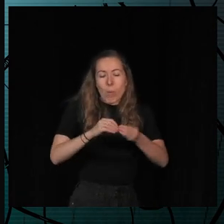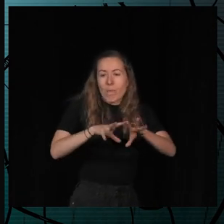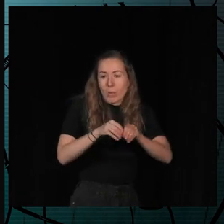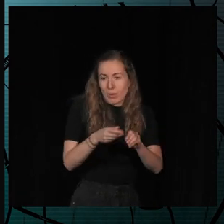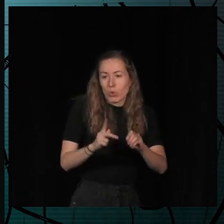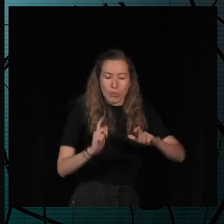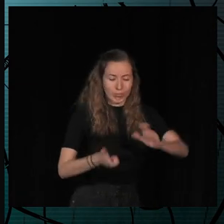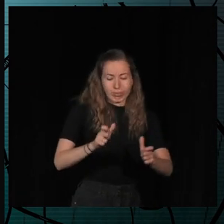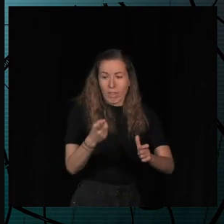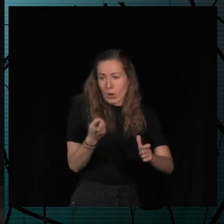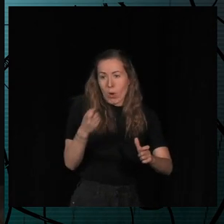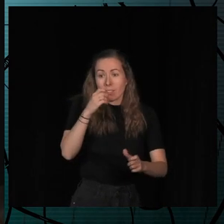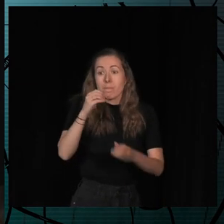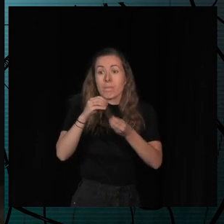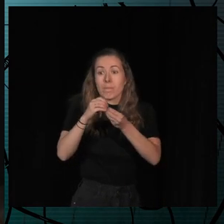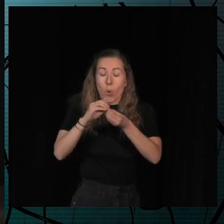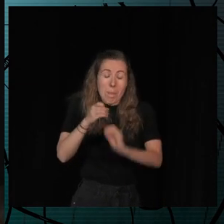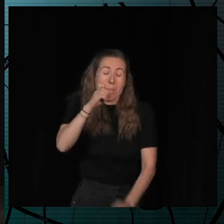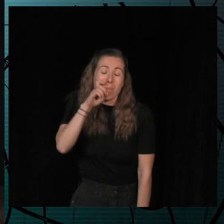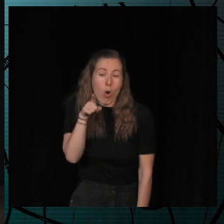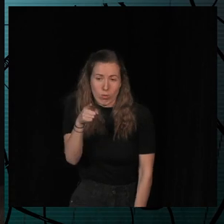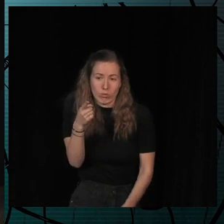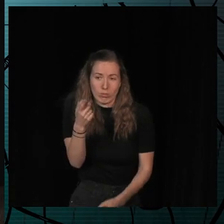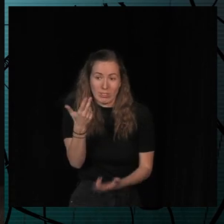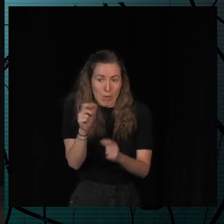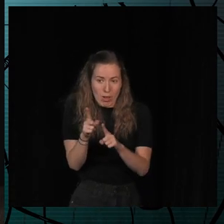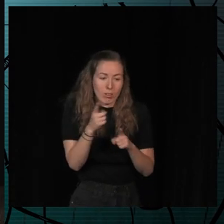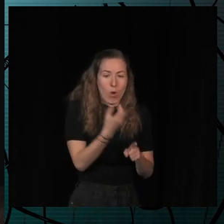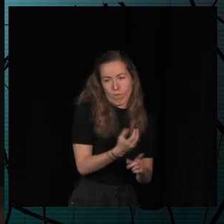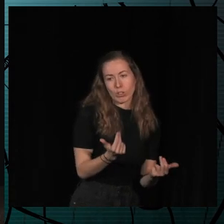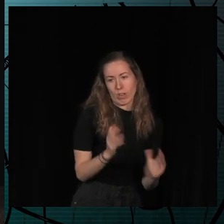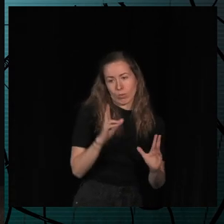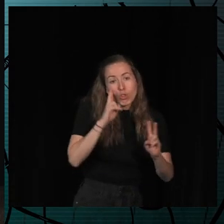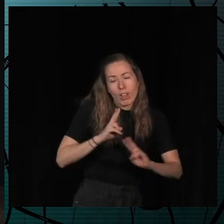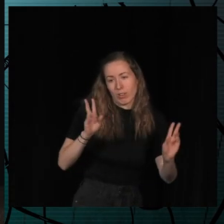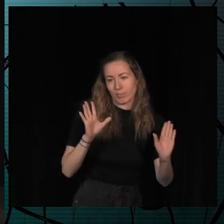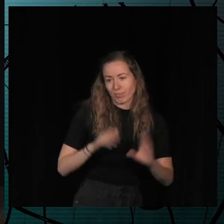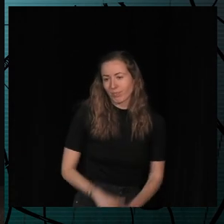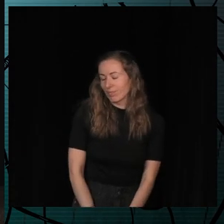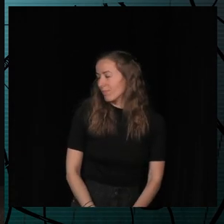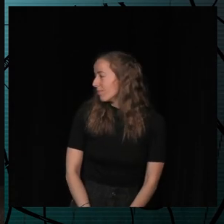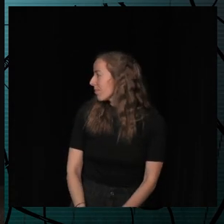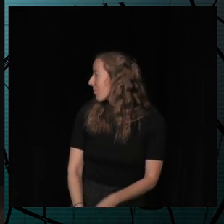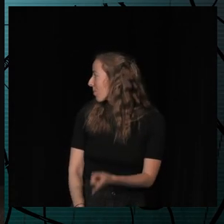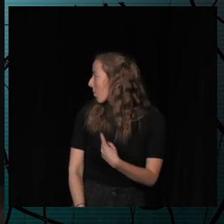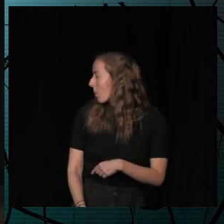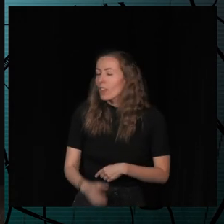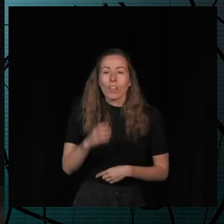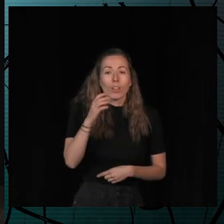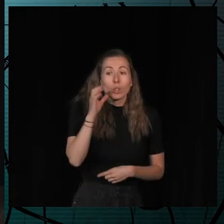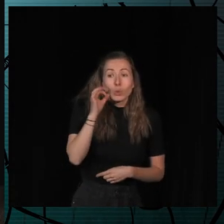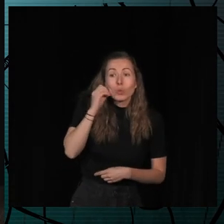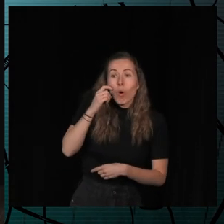concerne le numérique en tout cas je voulais juste rebondir sur on croit toujours que la génération d'après est